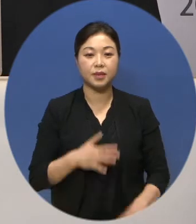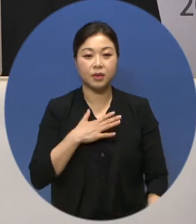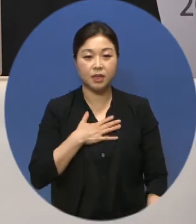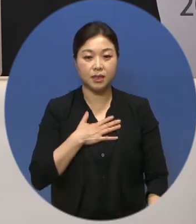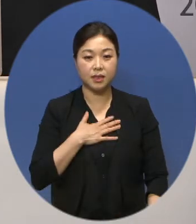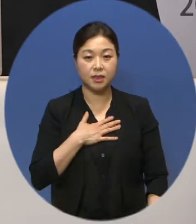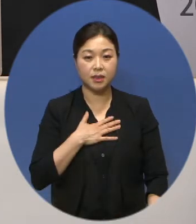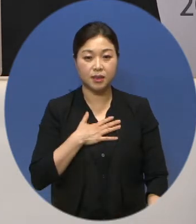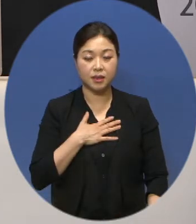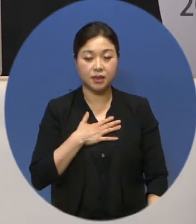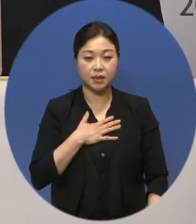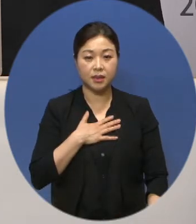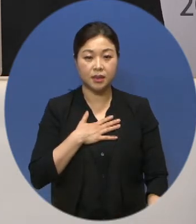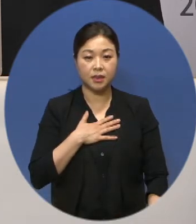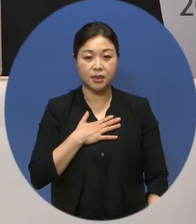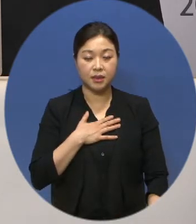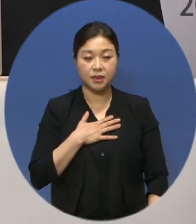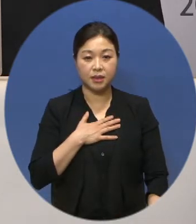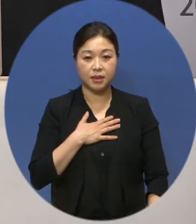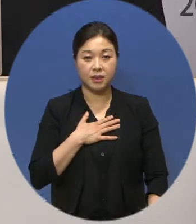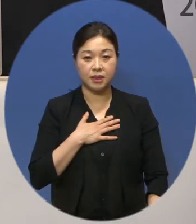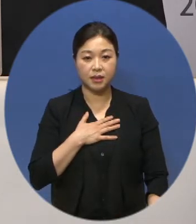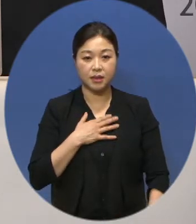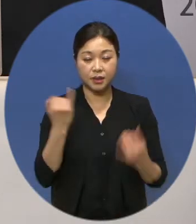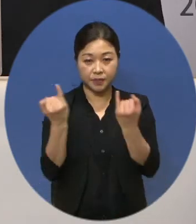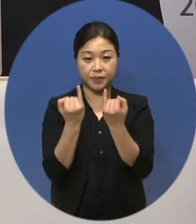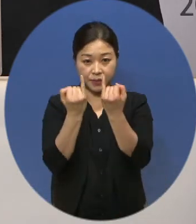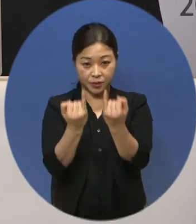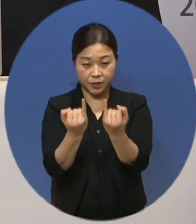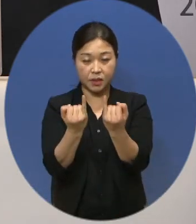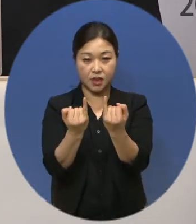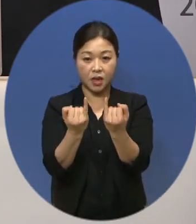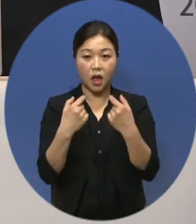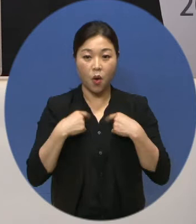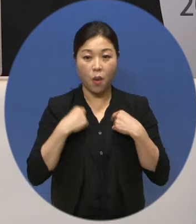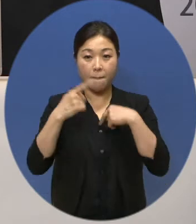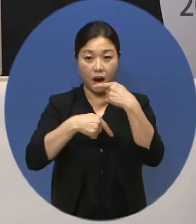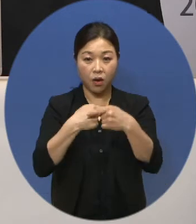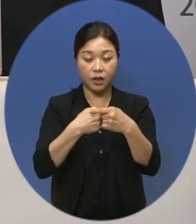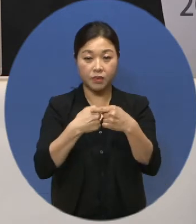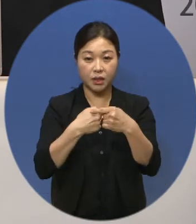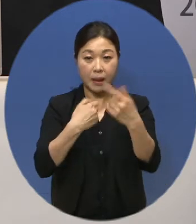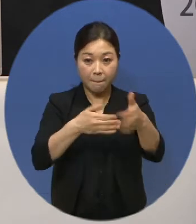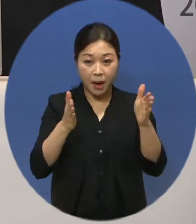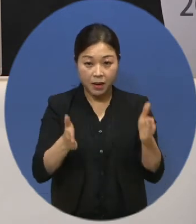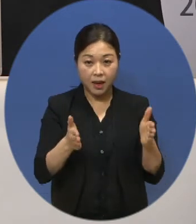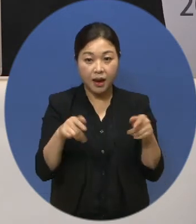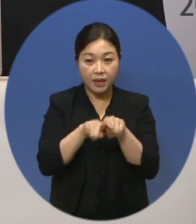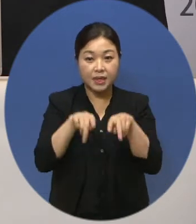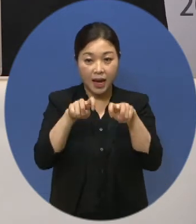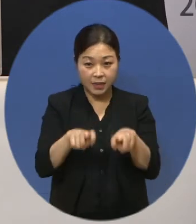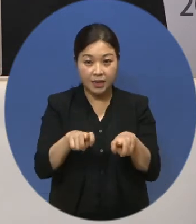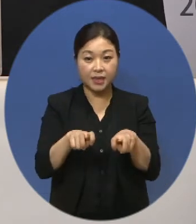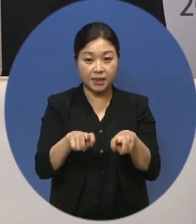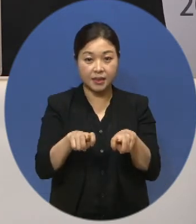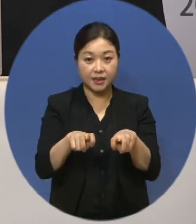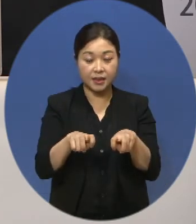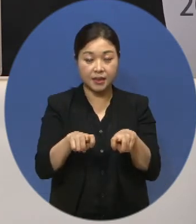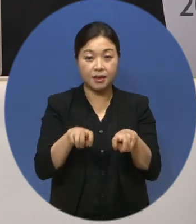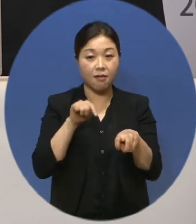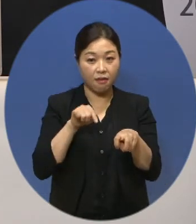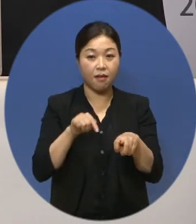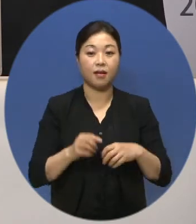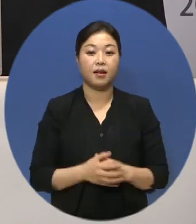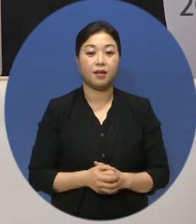저는 그 둘이 이 라카룸에 같이 앉아 있는 장면이라고 생각을 합니다. 네, 맞습니다. 그거 예.